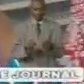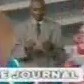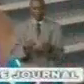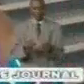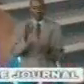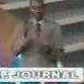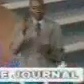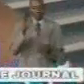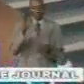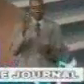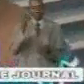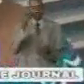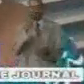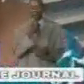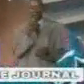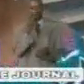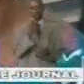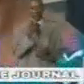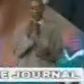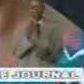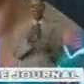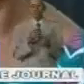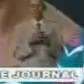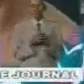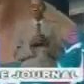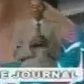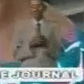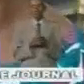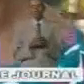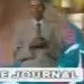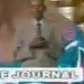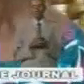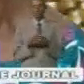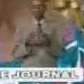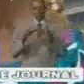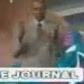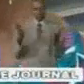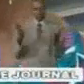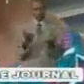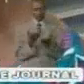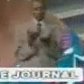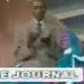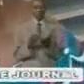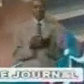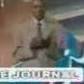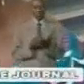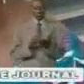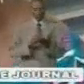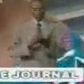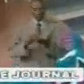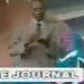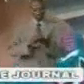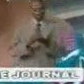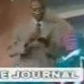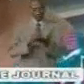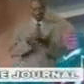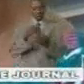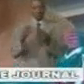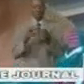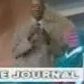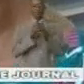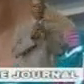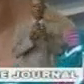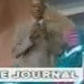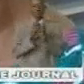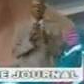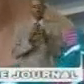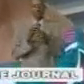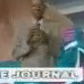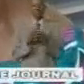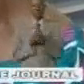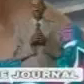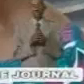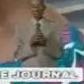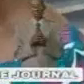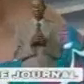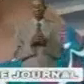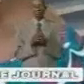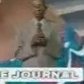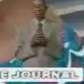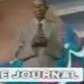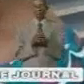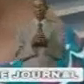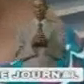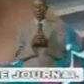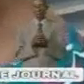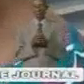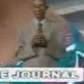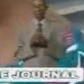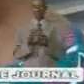appeler déclaration de Kinshasa que vont signer nos chefs d'État, et puis les différentes résolutions suivant les